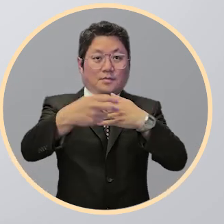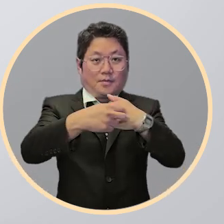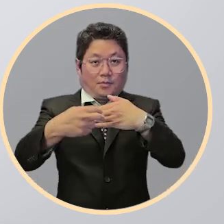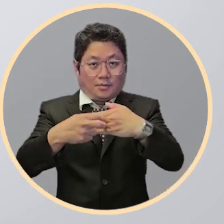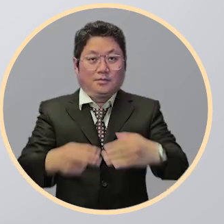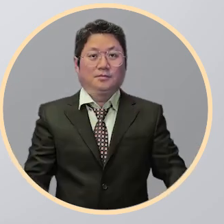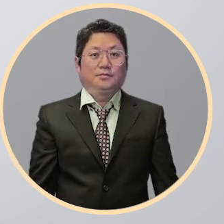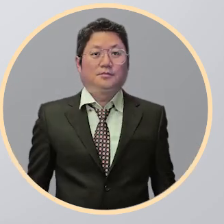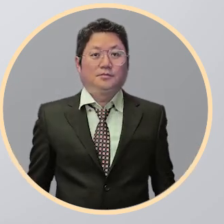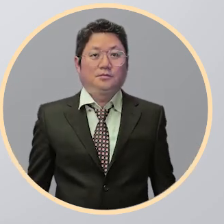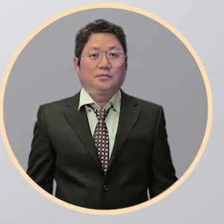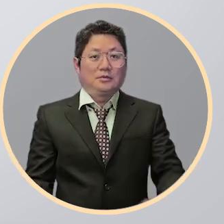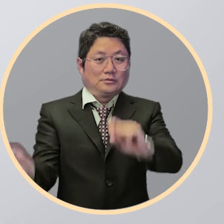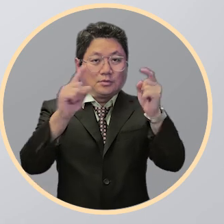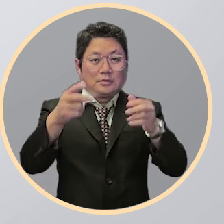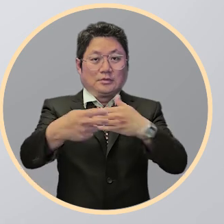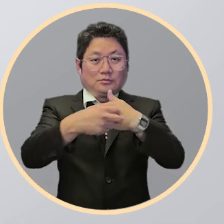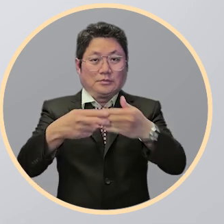공공어린이재활병원,